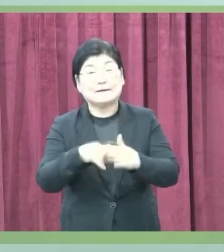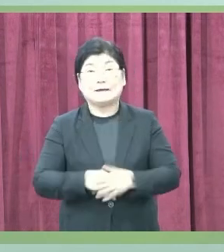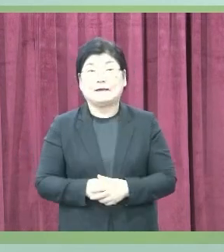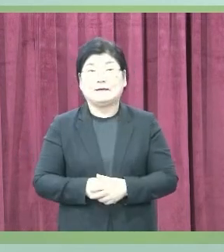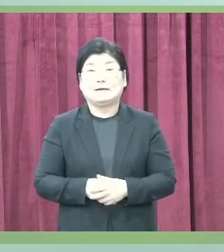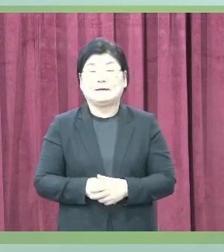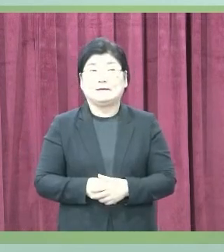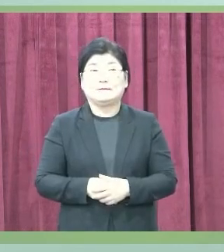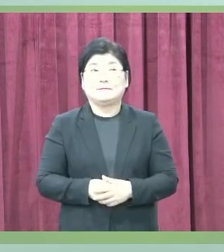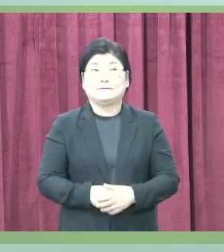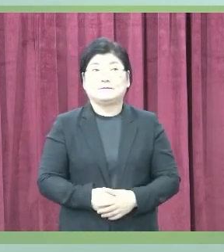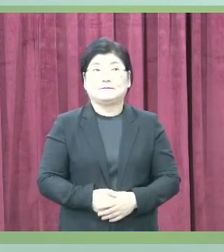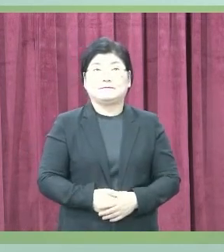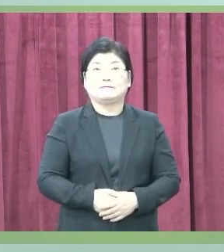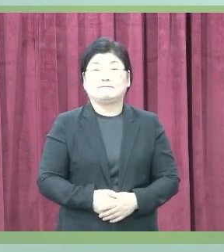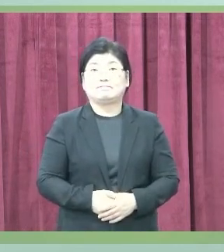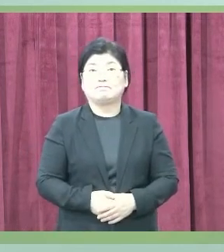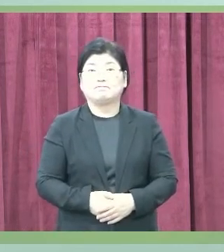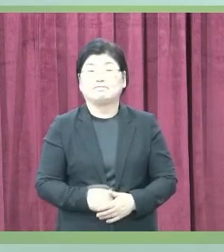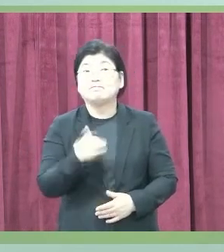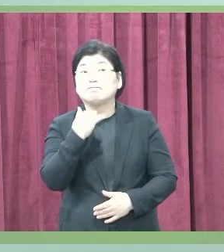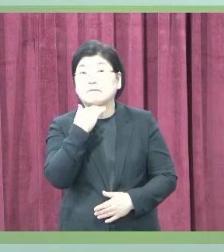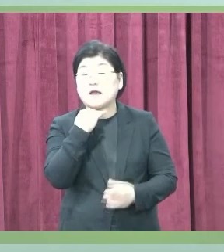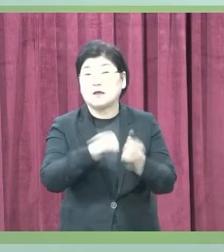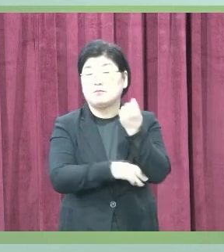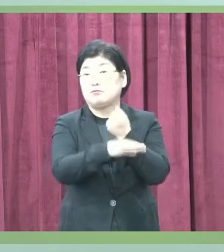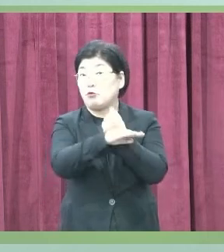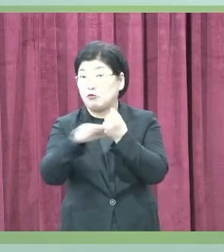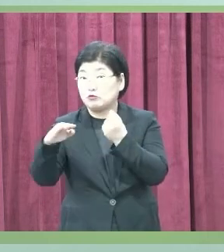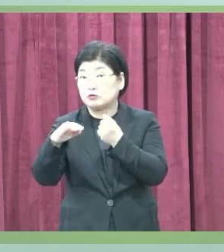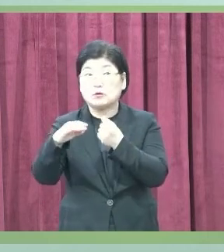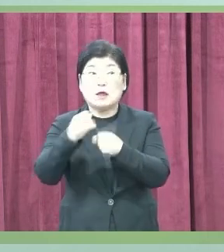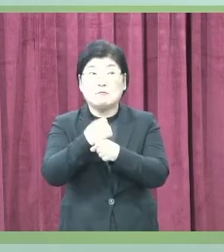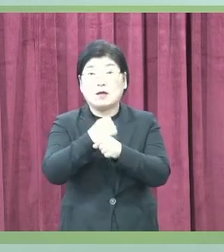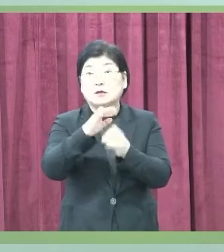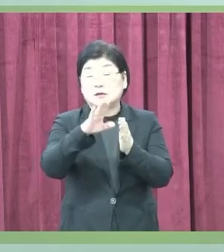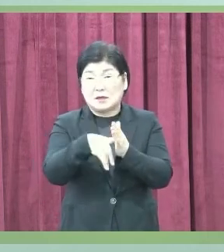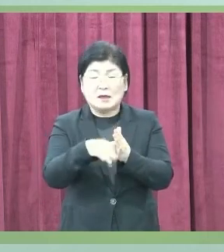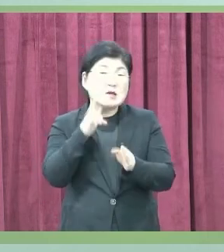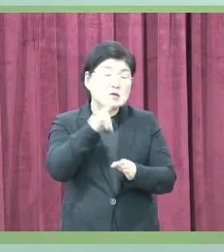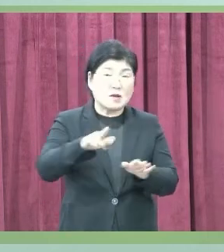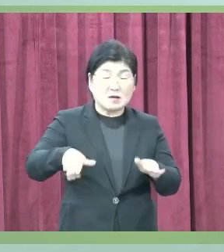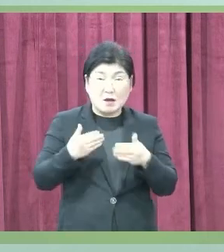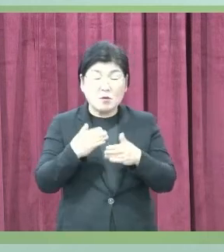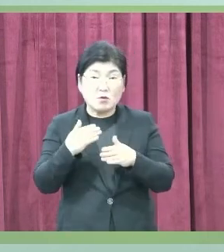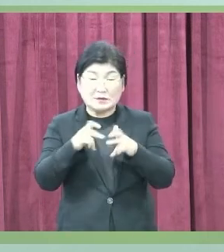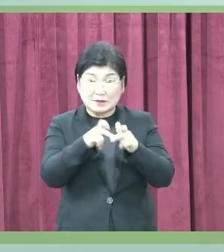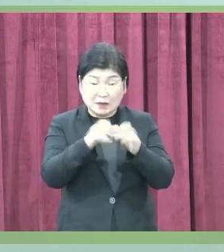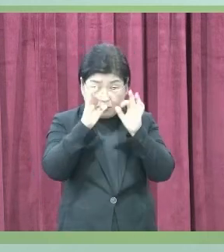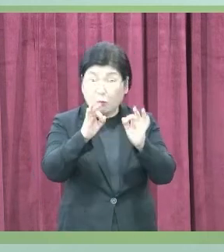했을 때는 연령 표준화를 조사망률이 중증하고 경증이 연령